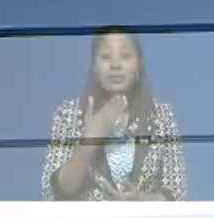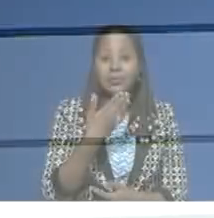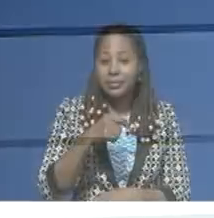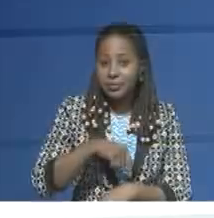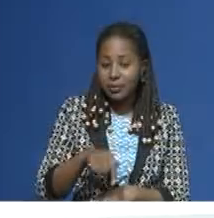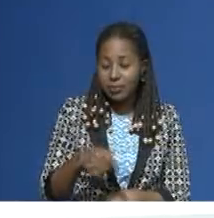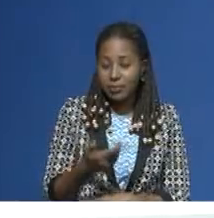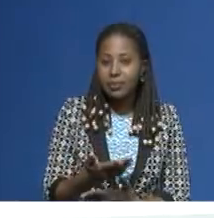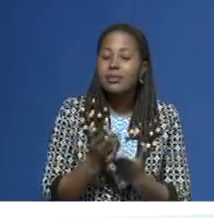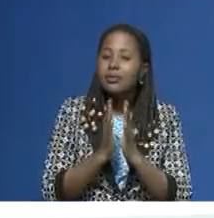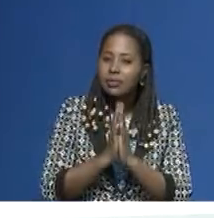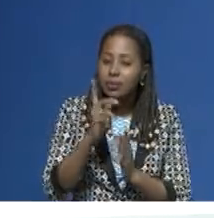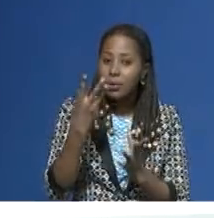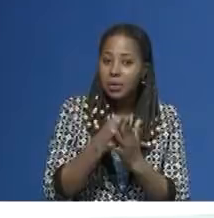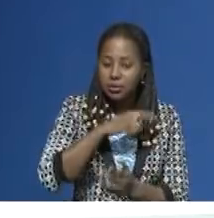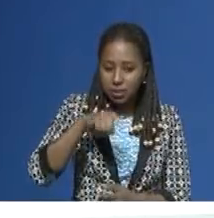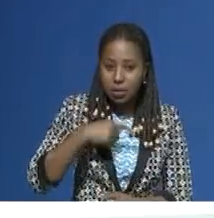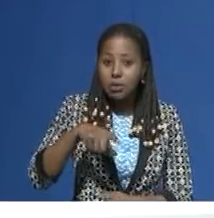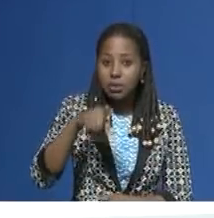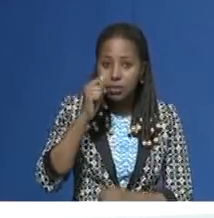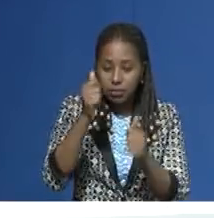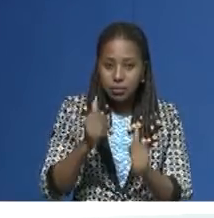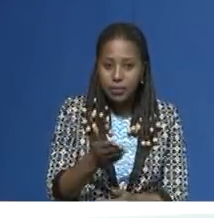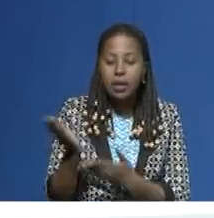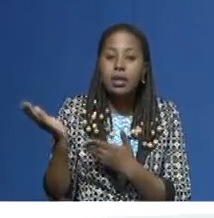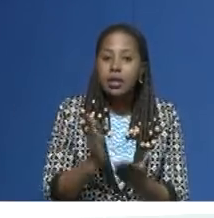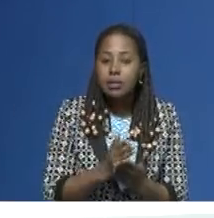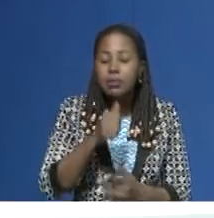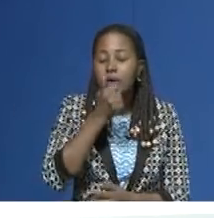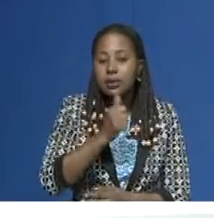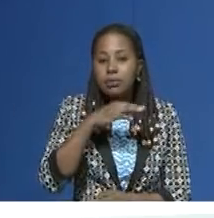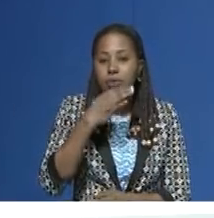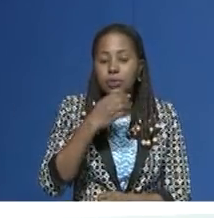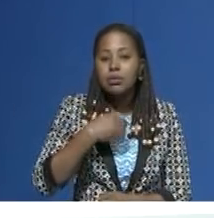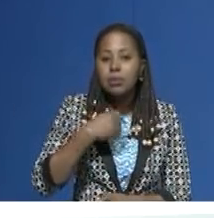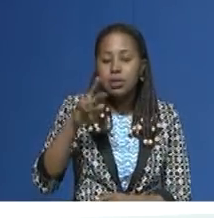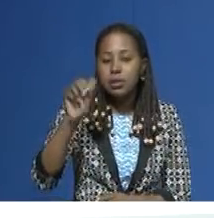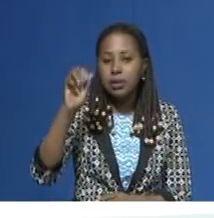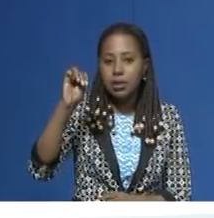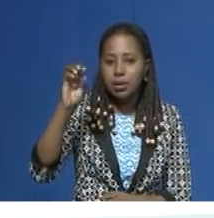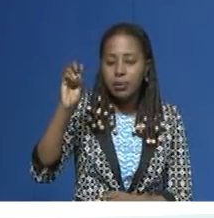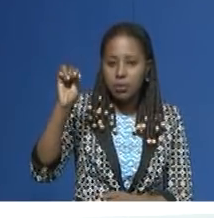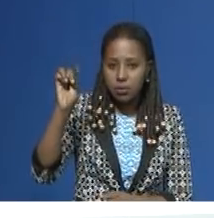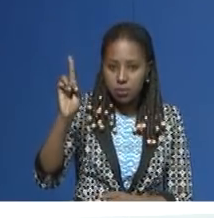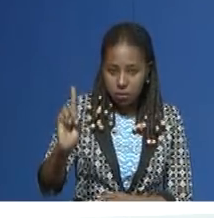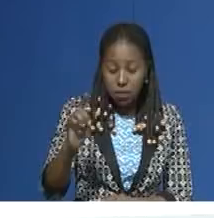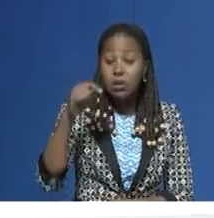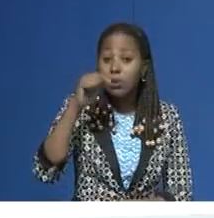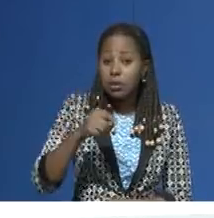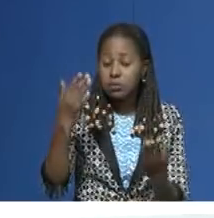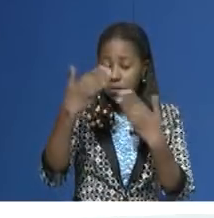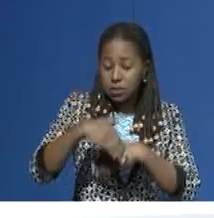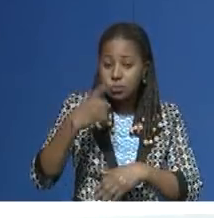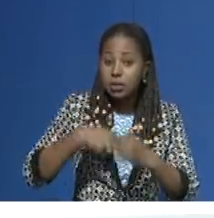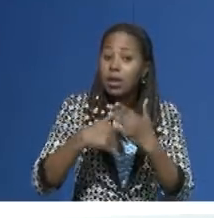Habari ya wakati una, asante sana kwa kuwa nasi kwa kuchagua matangazo haya. Karibu katika Azam News. Mimi ni Raymond Nyamwihula na kwa leo usiku